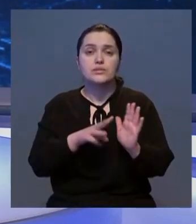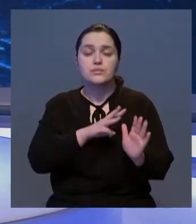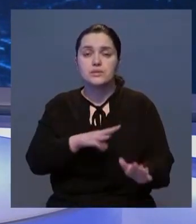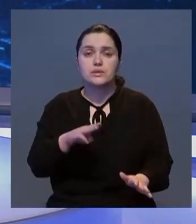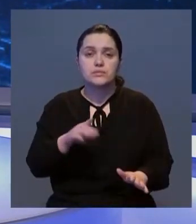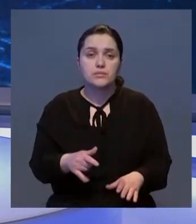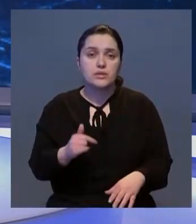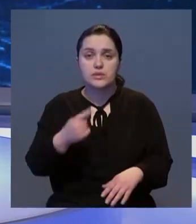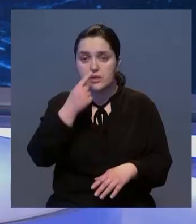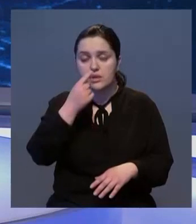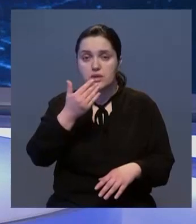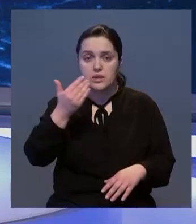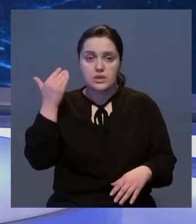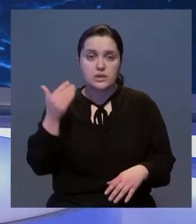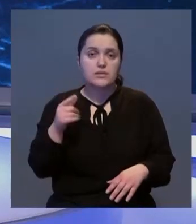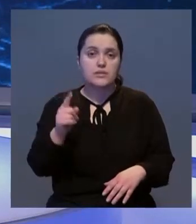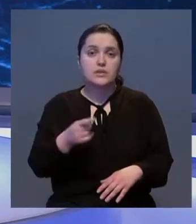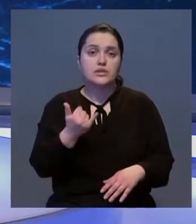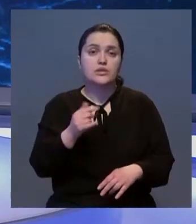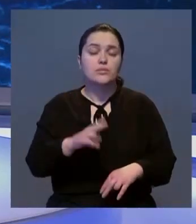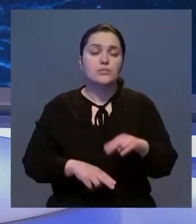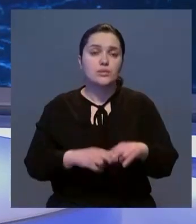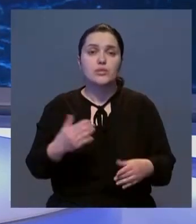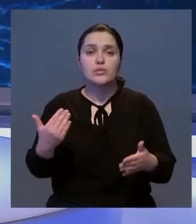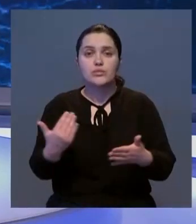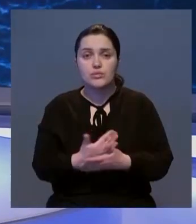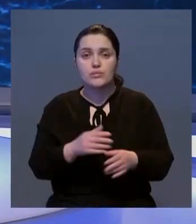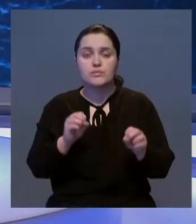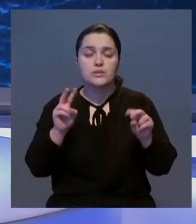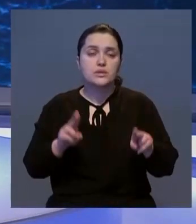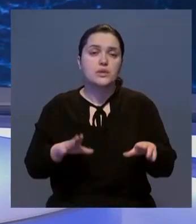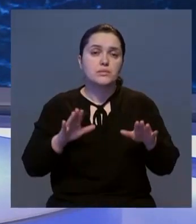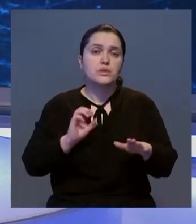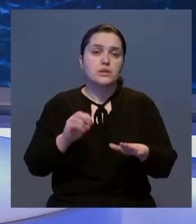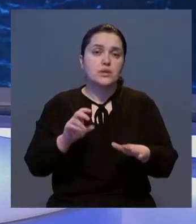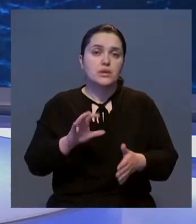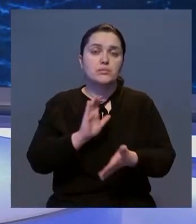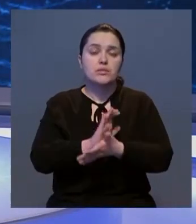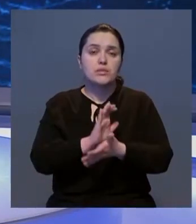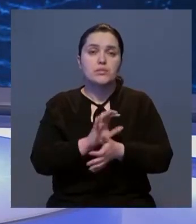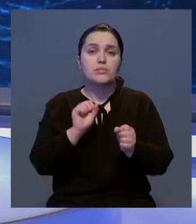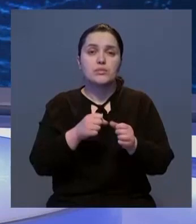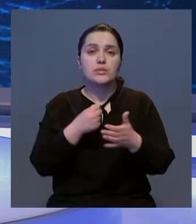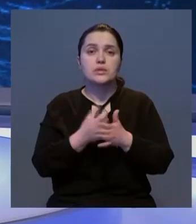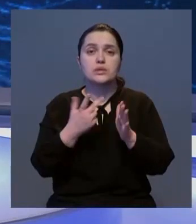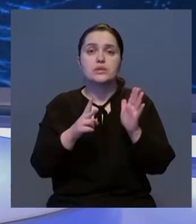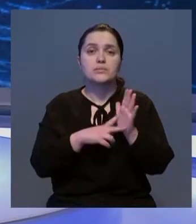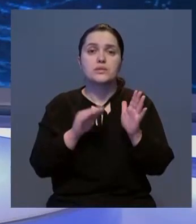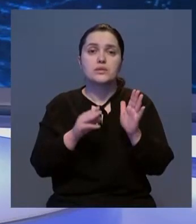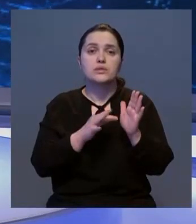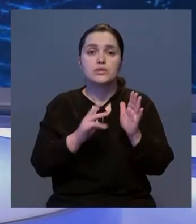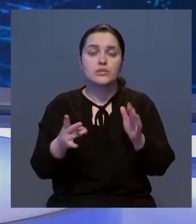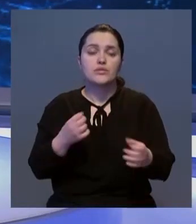почти 157 миллионов тенге. Совсем недавно там ввели в строй новый полигон, который способен вместить до